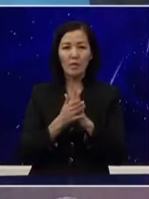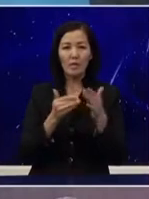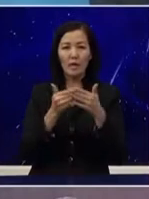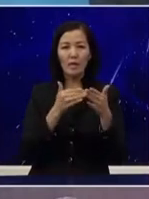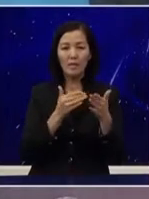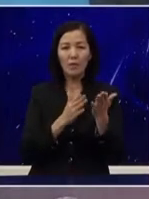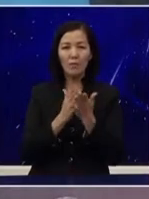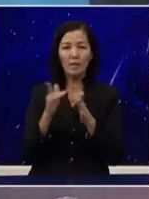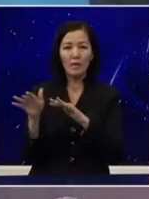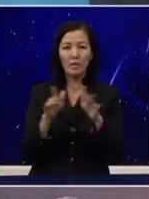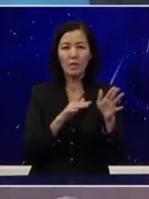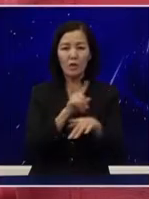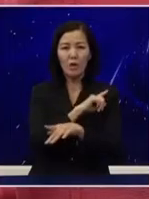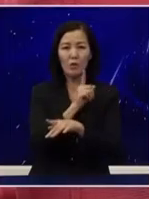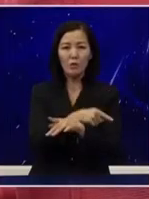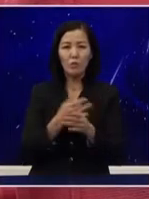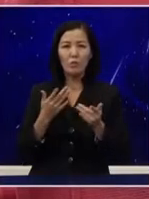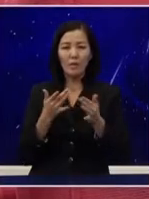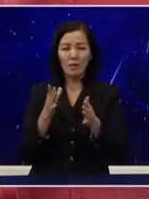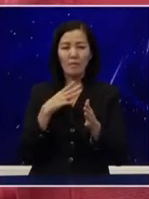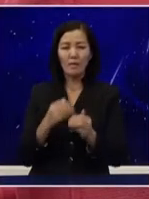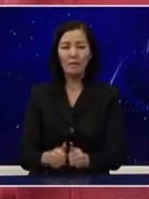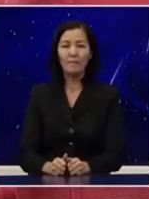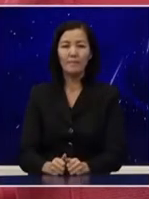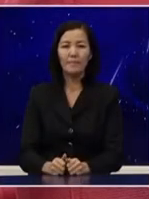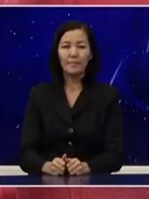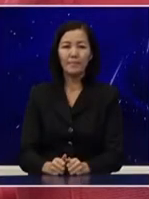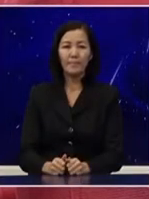эпидахуалдың алдын алуға бағытталған шараларда күшейтуді талап етті.